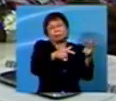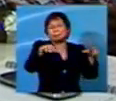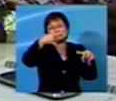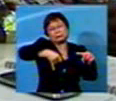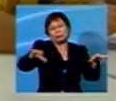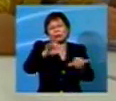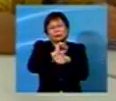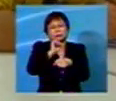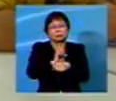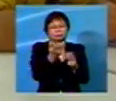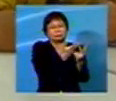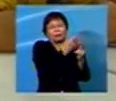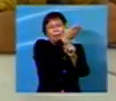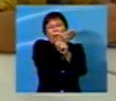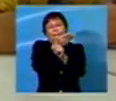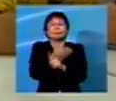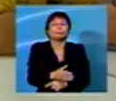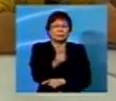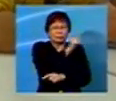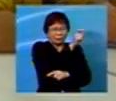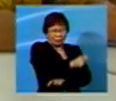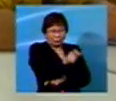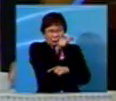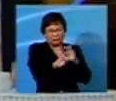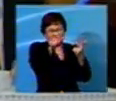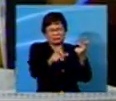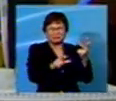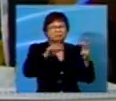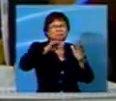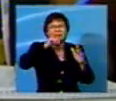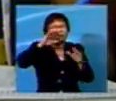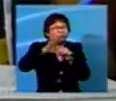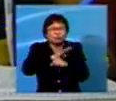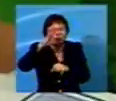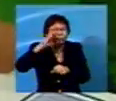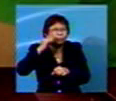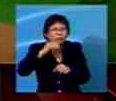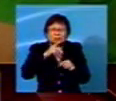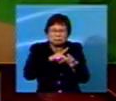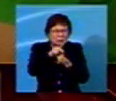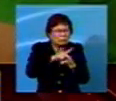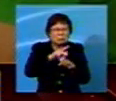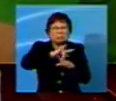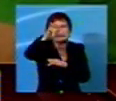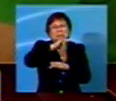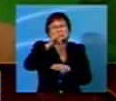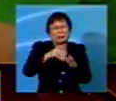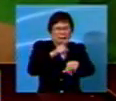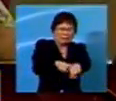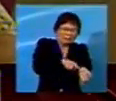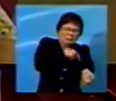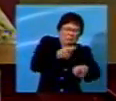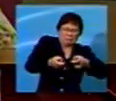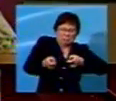masing-masing ketiga-tiga individu tersebut juga dilihat kurang pengalaman dan kepakaran dalam bidang penerbangan sepanjang pentadbiran mereka